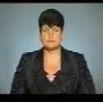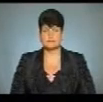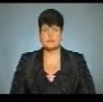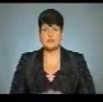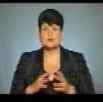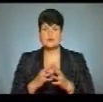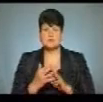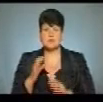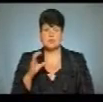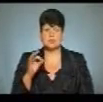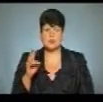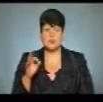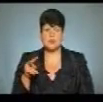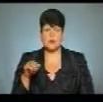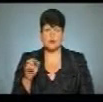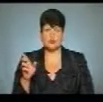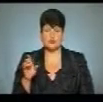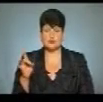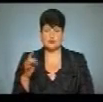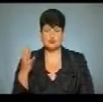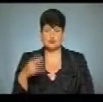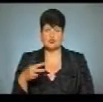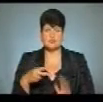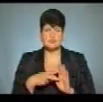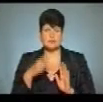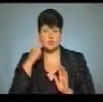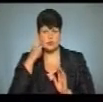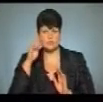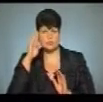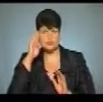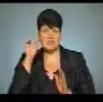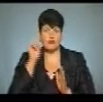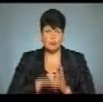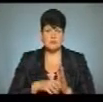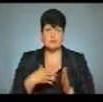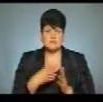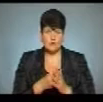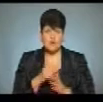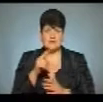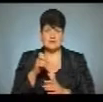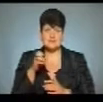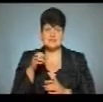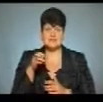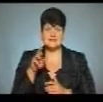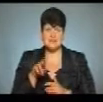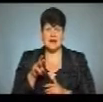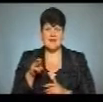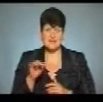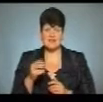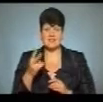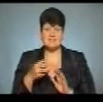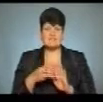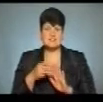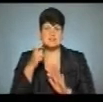У селі Сокурів Бучицького району 47-річний чоловік убив свого 28-річного зятя. Про це сьогодні новинам